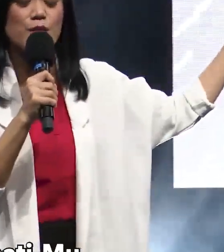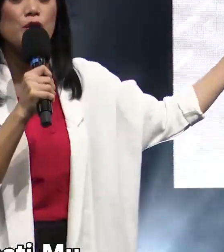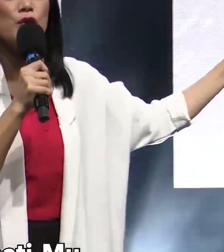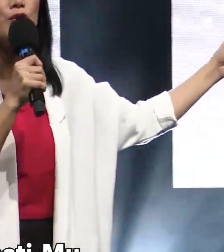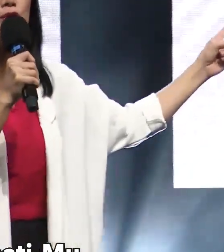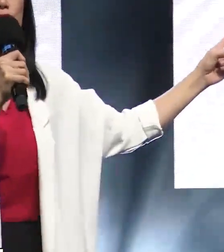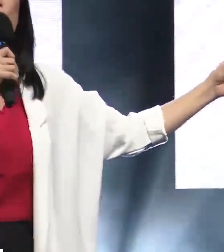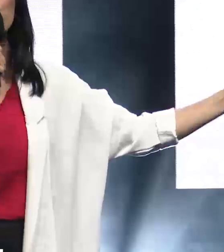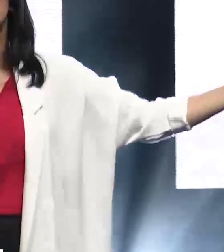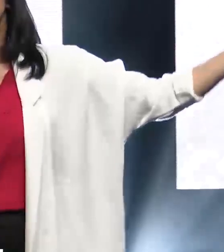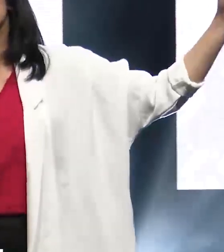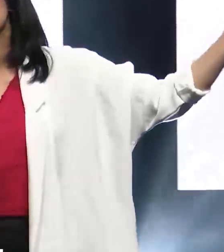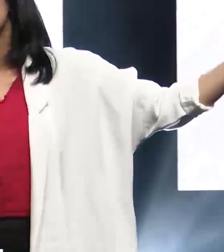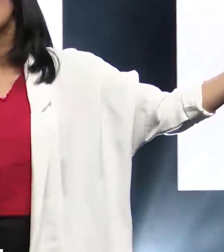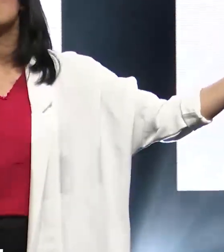hati-Mu